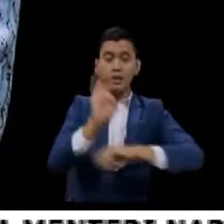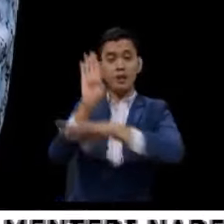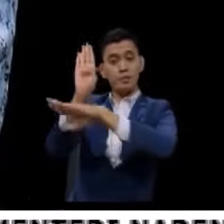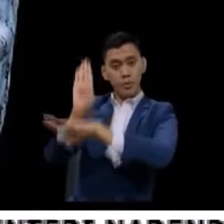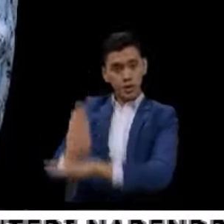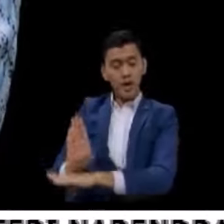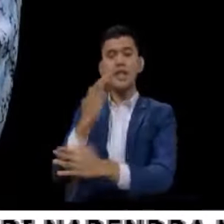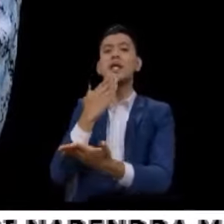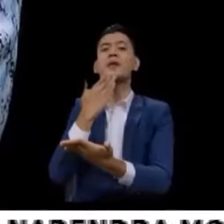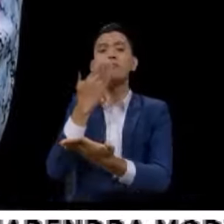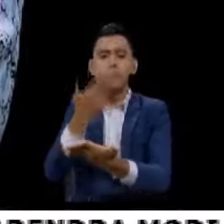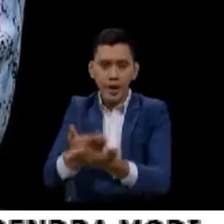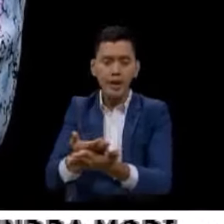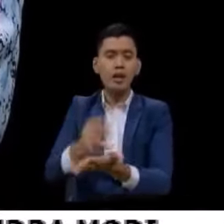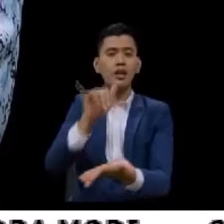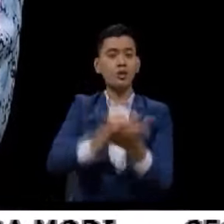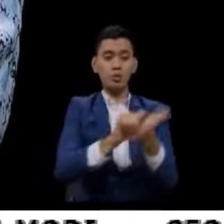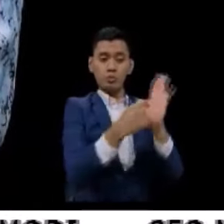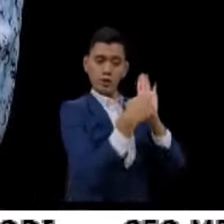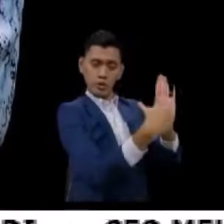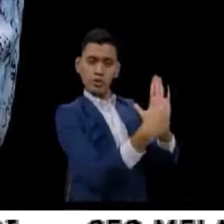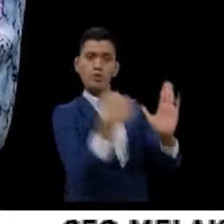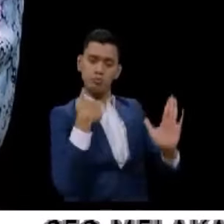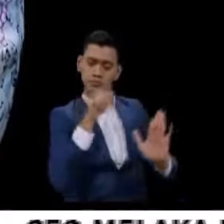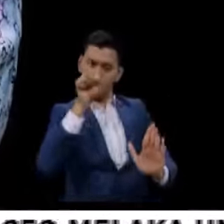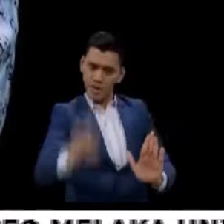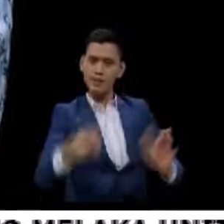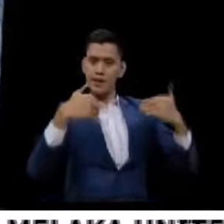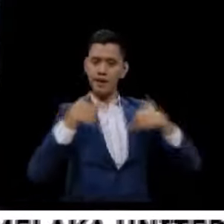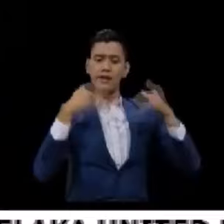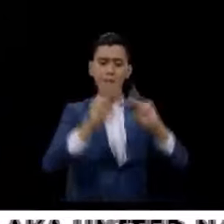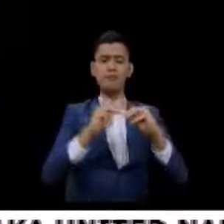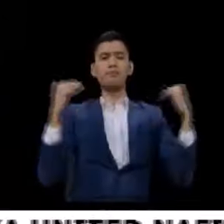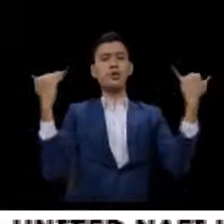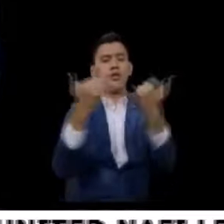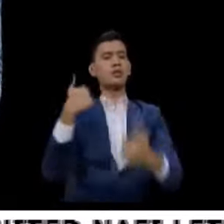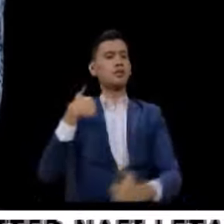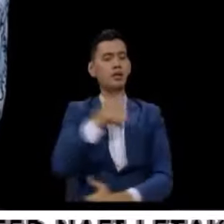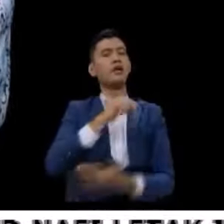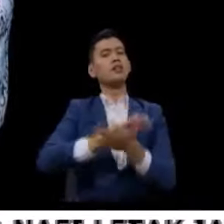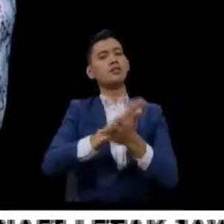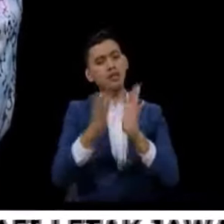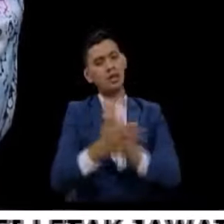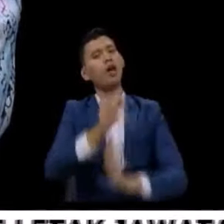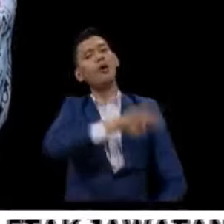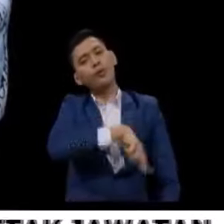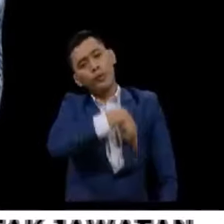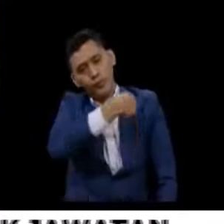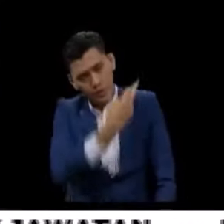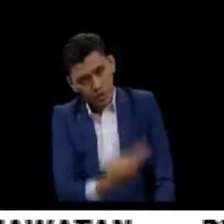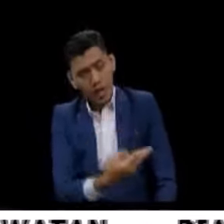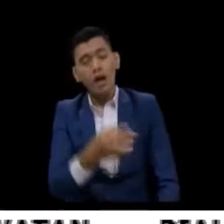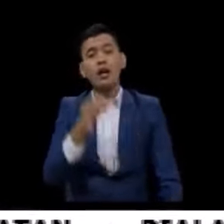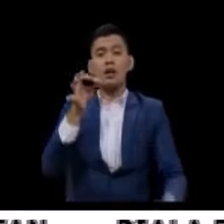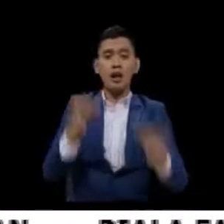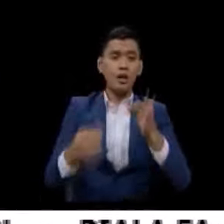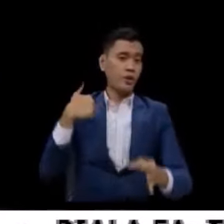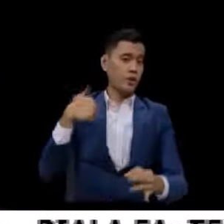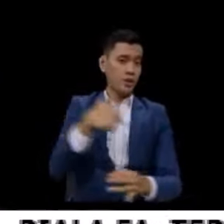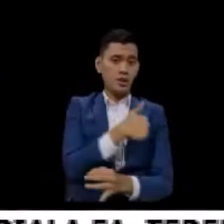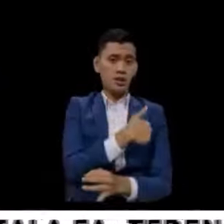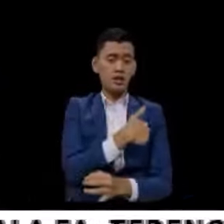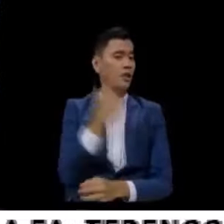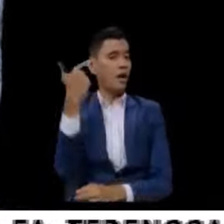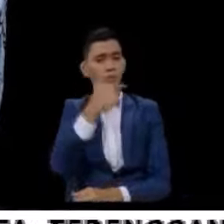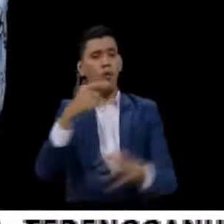yang baik itu yang 10 kita terapkan dalam masyarakat kita jadi sayanglah pada saya laki-laki nah yang kita tanda